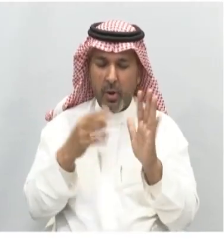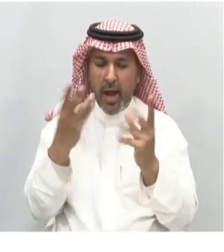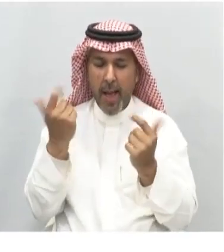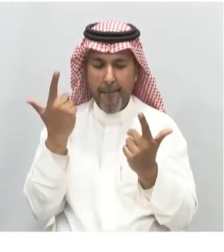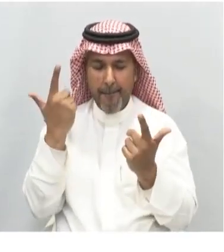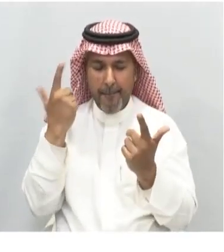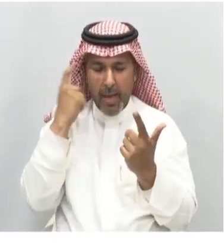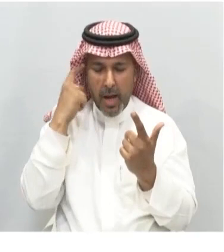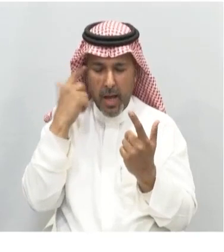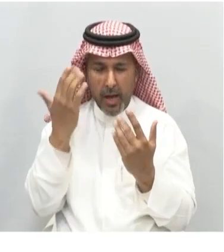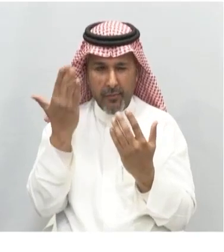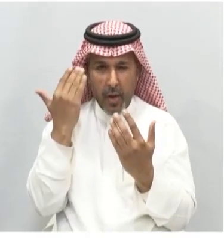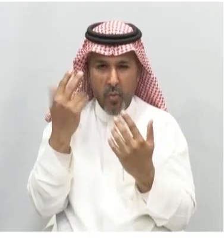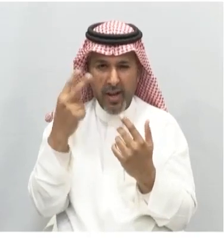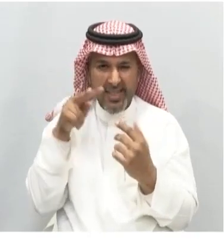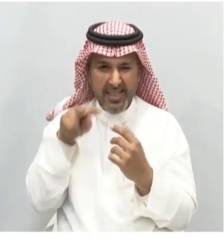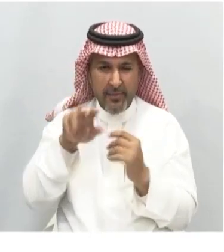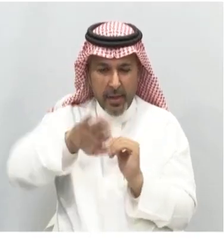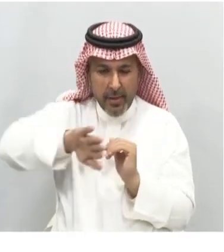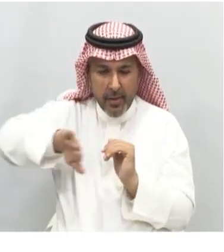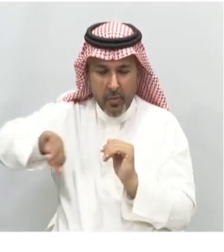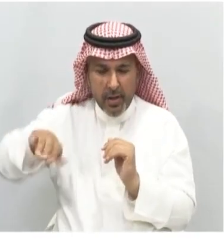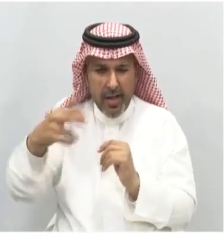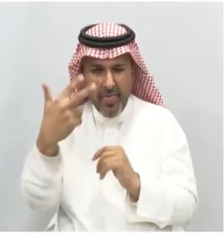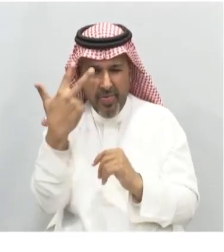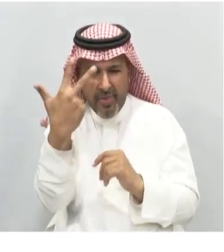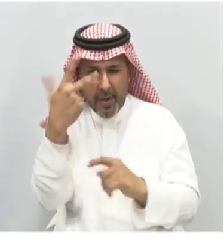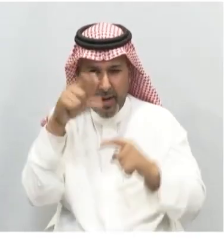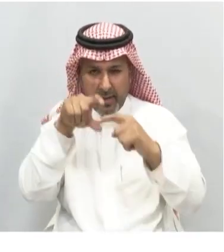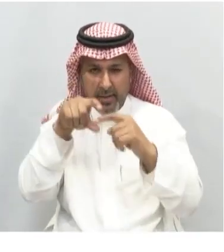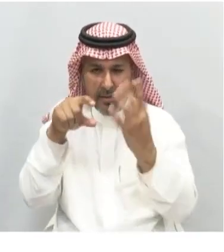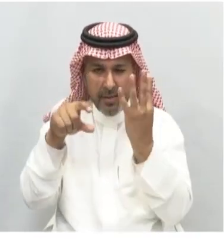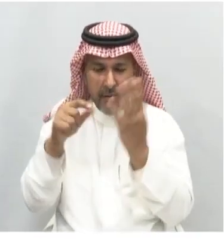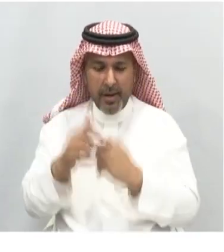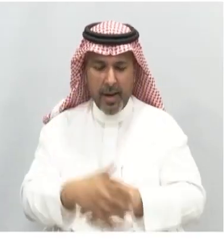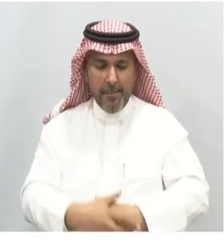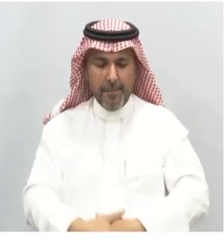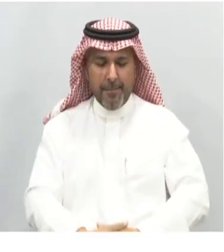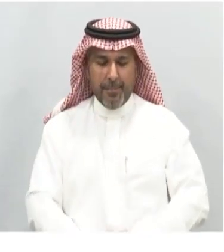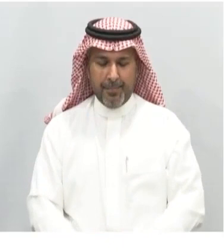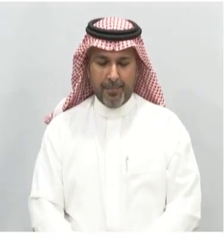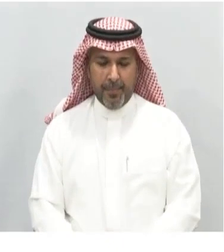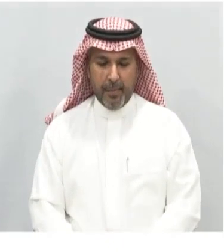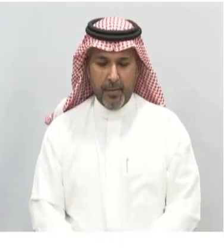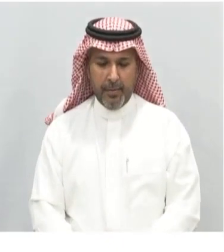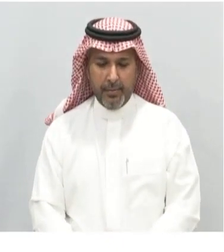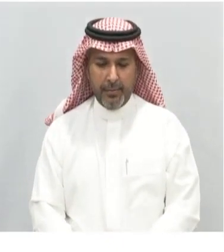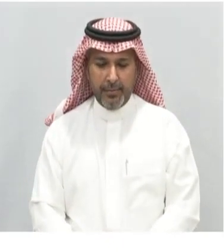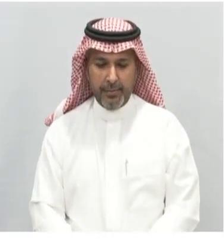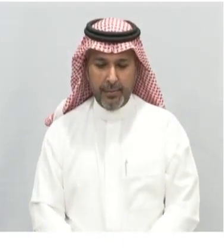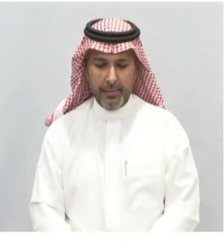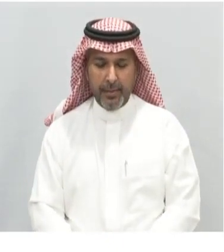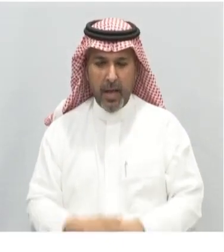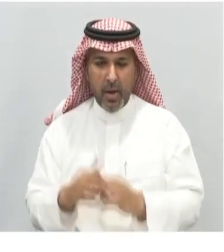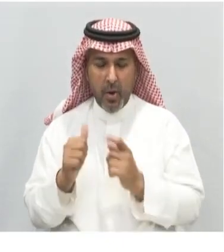حتى اجيب عليها بكل سهوله وسرعه وبشكل سريع ذهنيا اقوم بقسمه ابنائي وبناتي